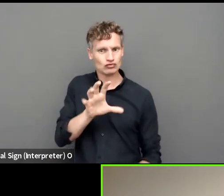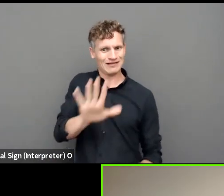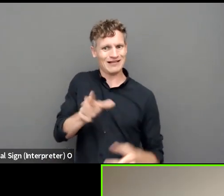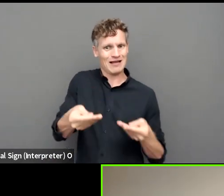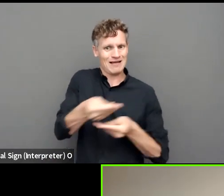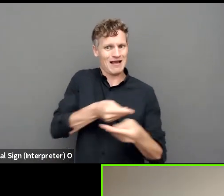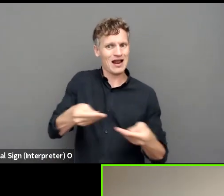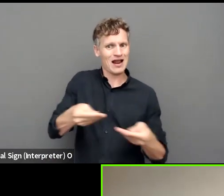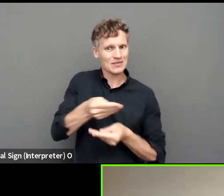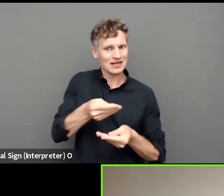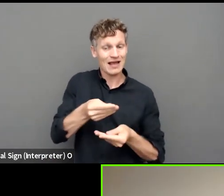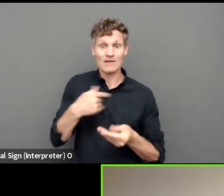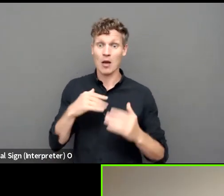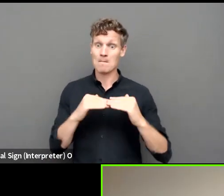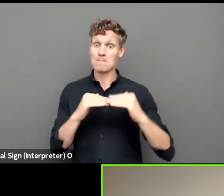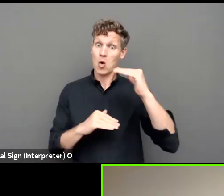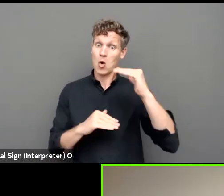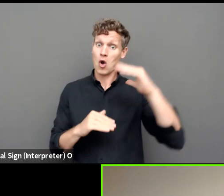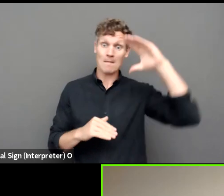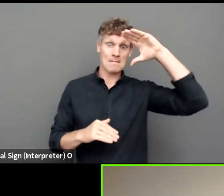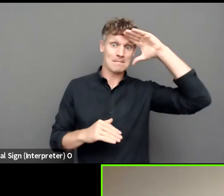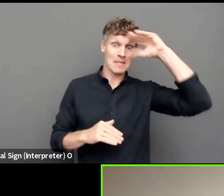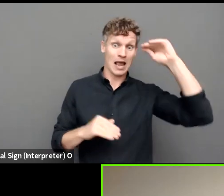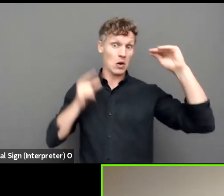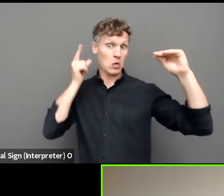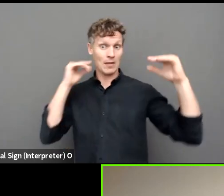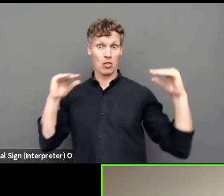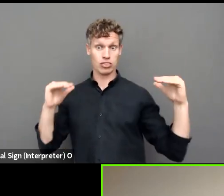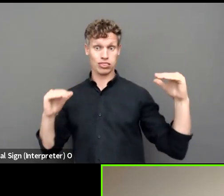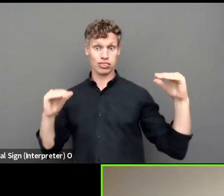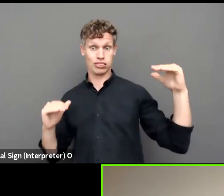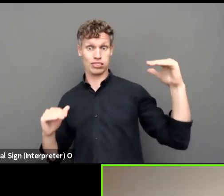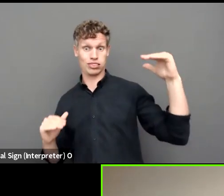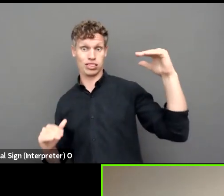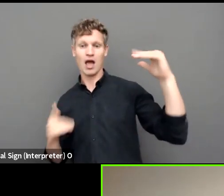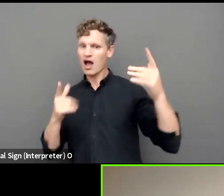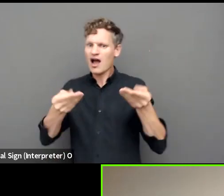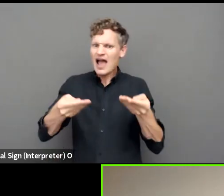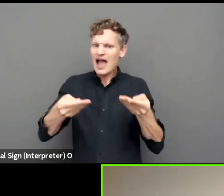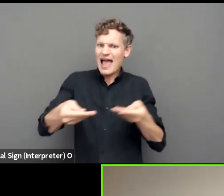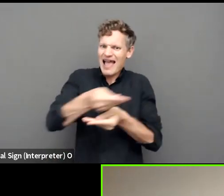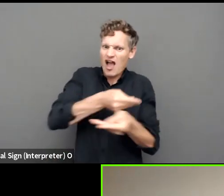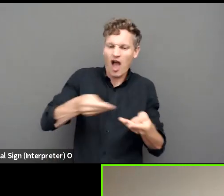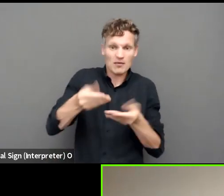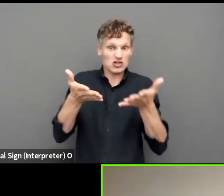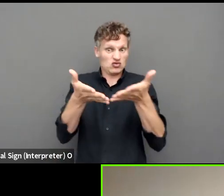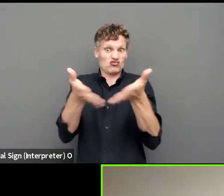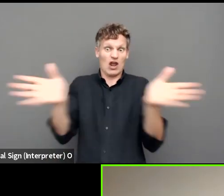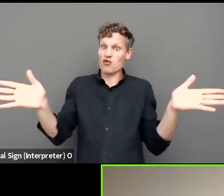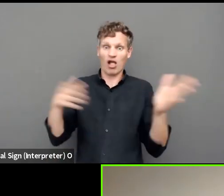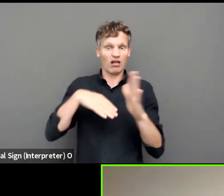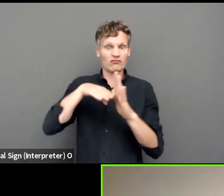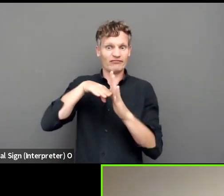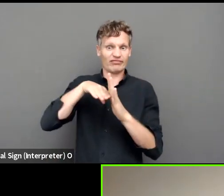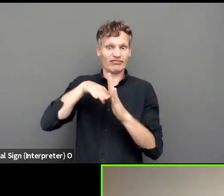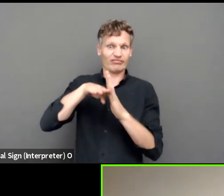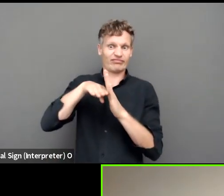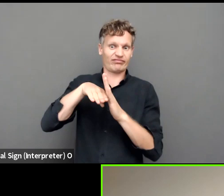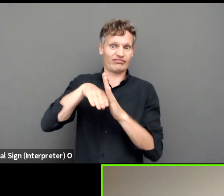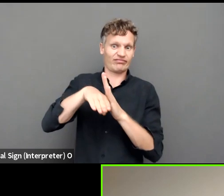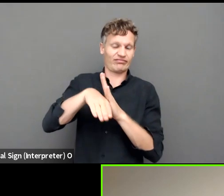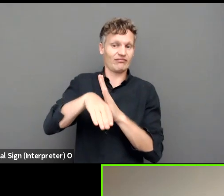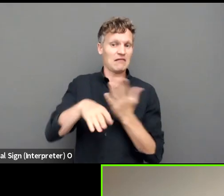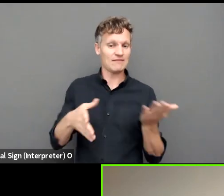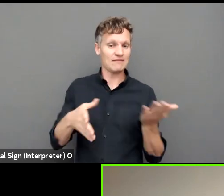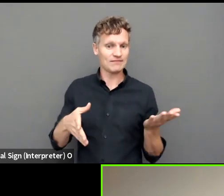creuse. Donc, sans faire de raccourci, on peut dire que la lutte entre la disparité salariale contribue à la lutte contre la pauvreté